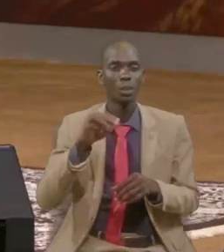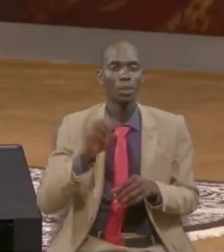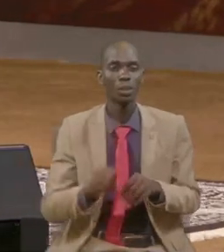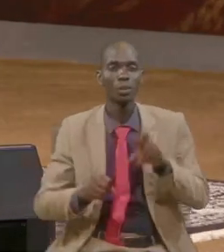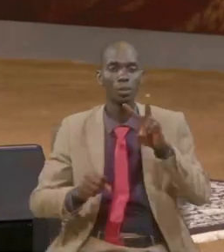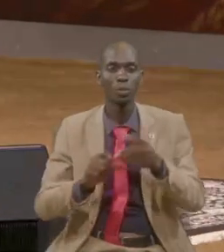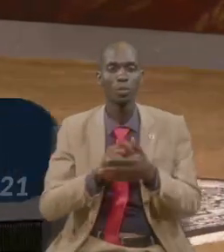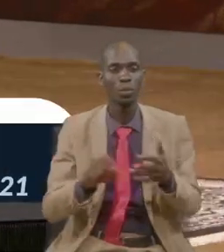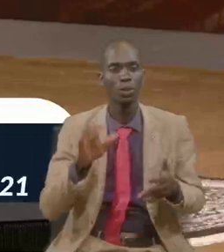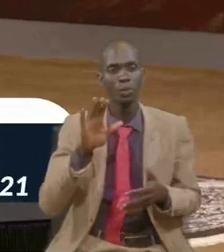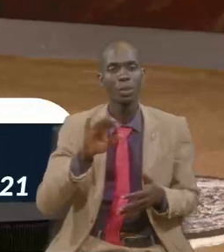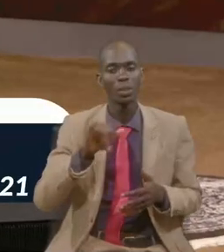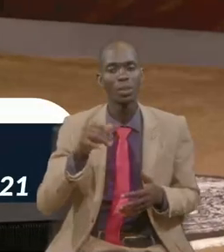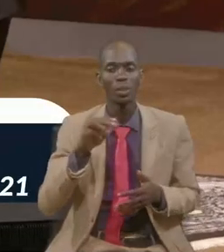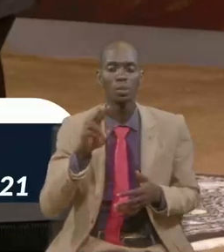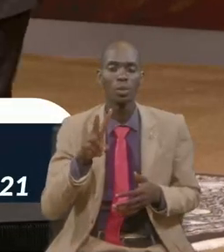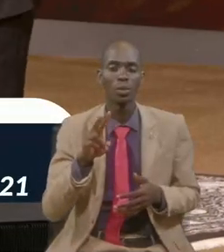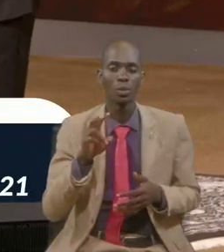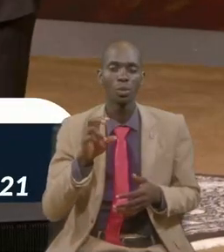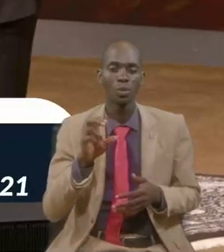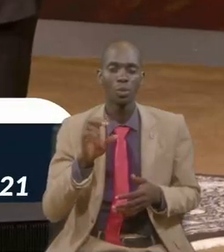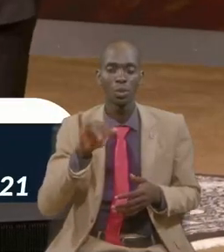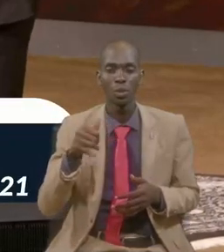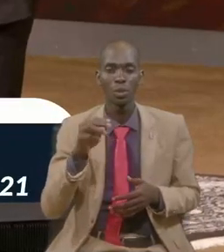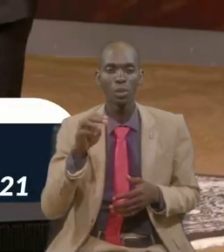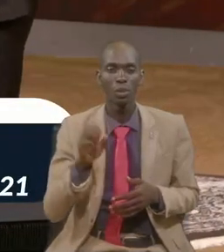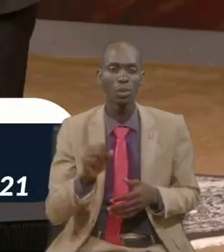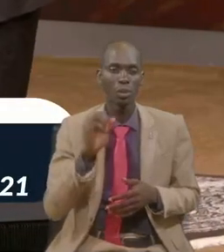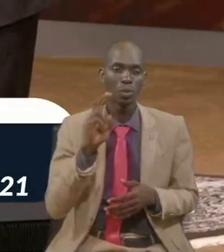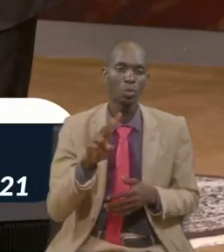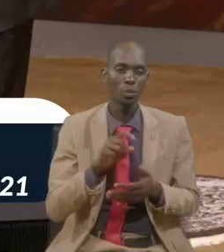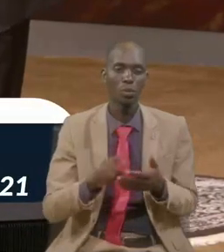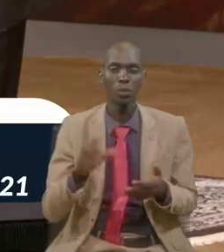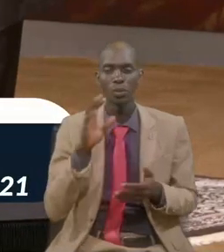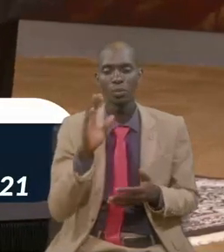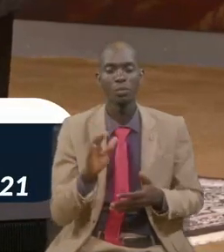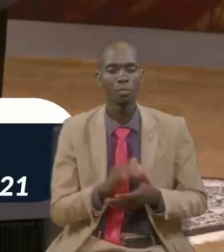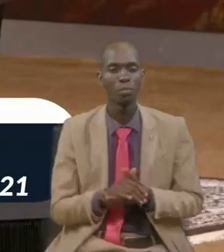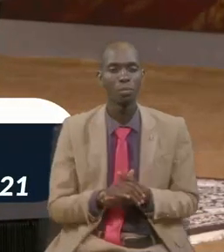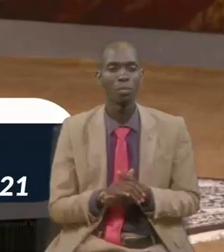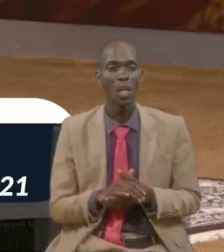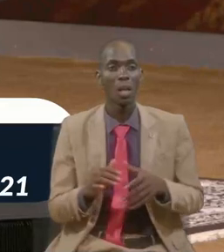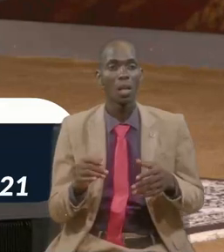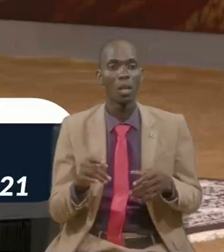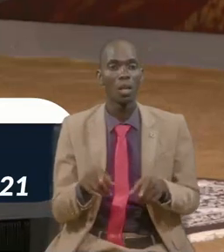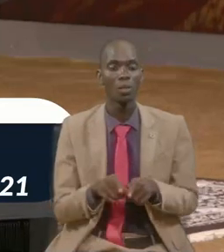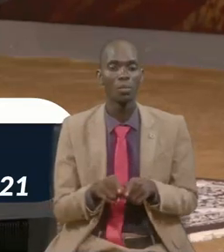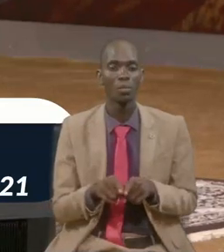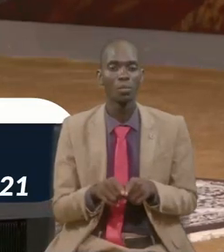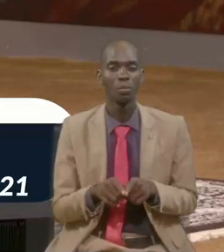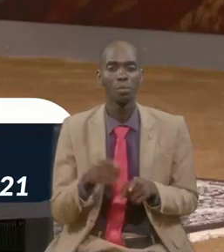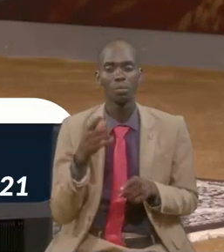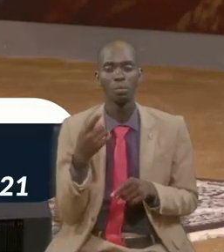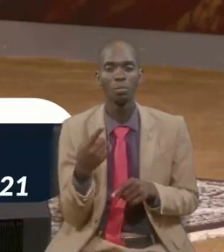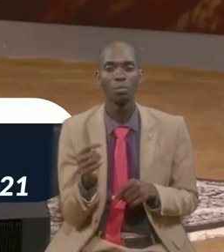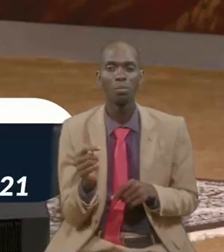Jacques chapitre 2, verset 5. Écoutez mes frères, bien-aimés, Dieu n'a-t-il pas